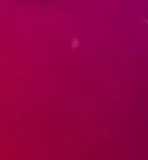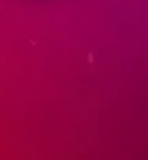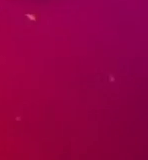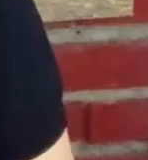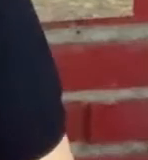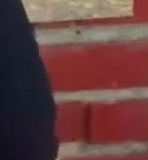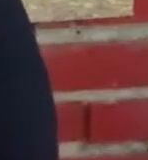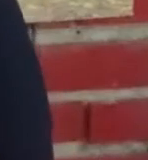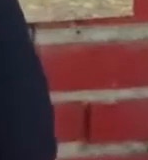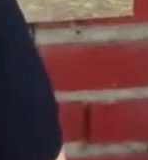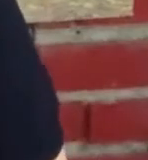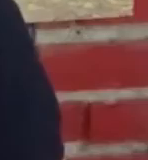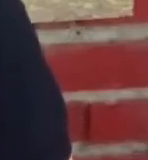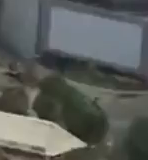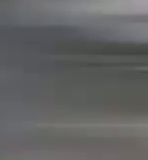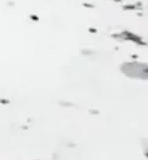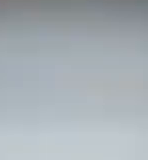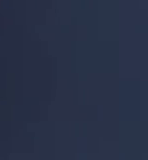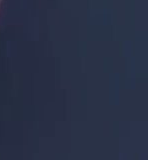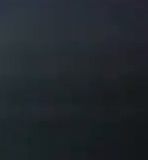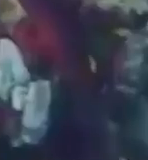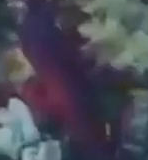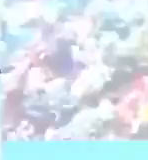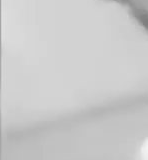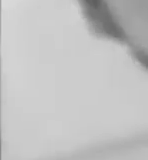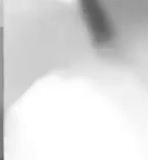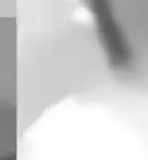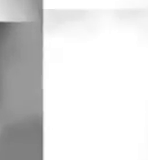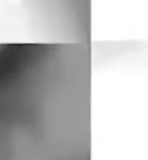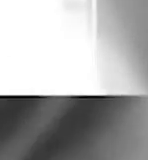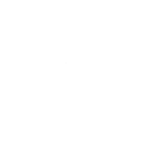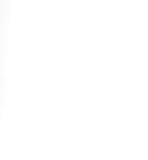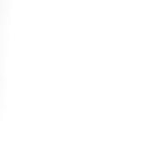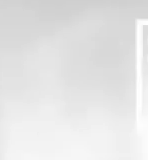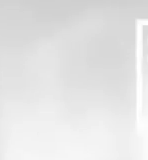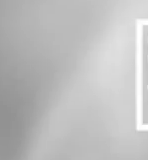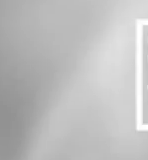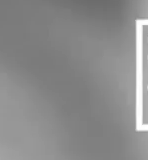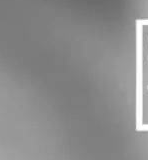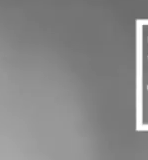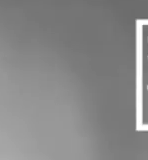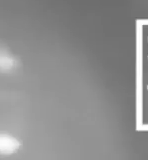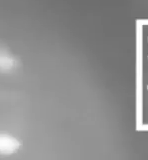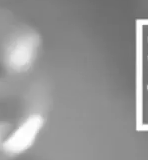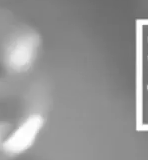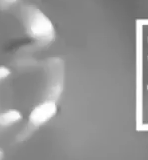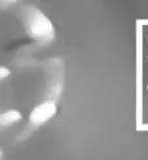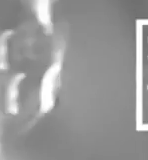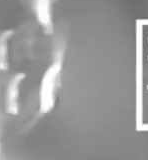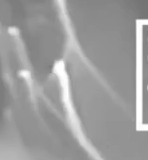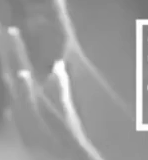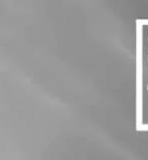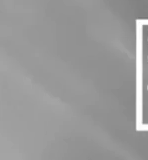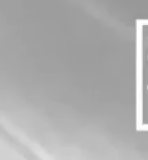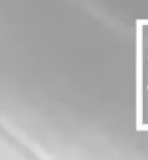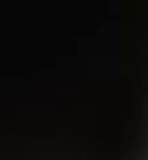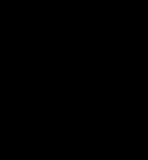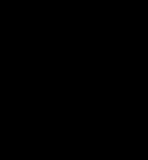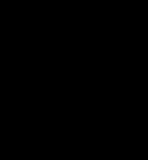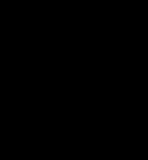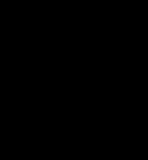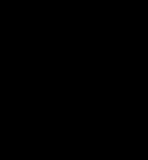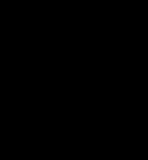channel. Looking for news and latest information? Yung pala almost more than a minute na pala o hindi humihingi.